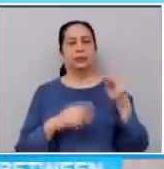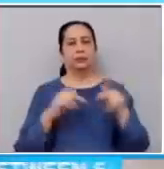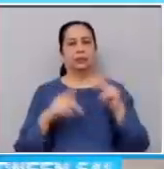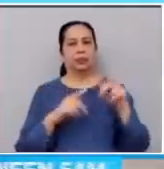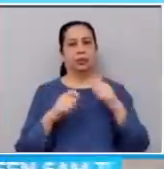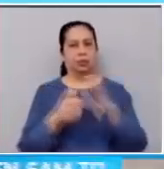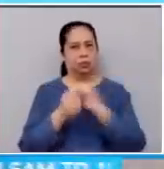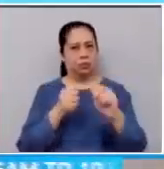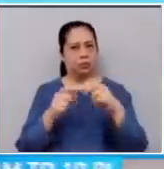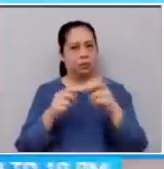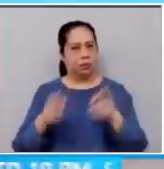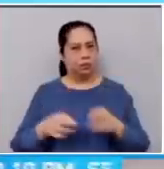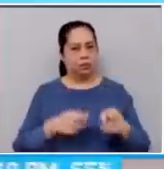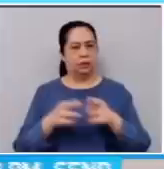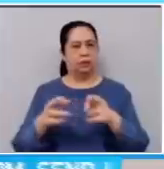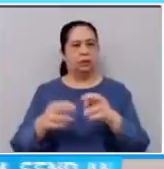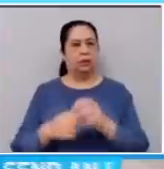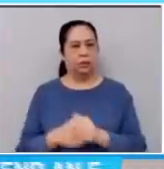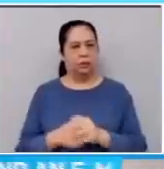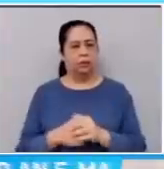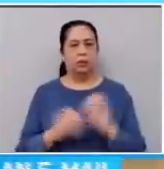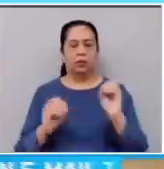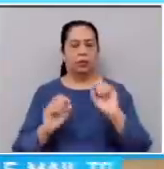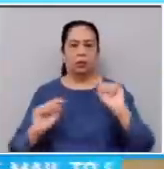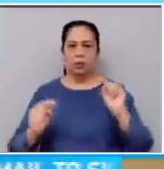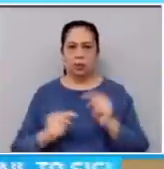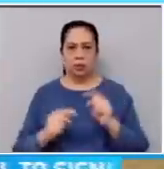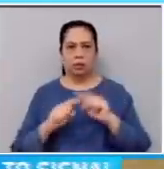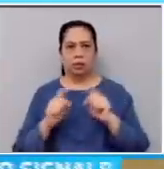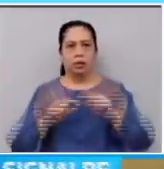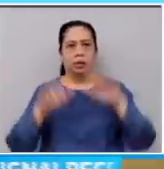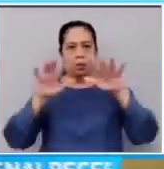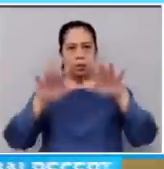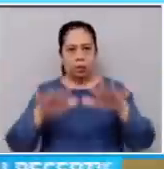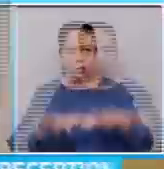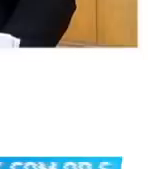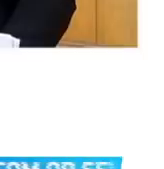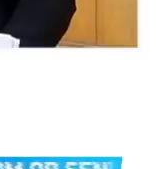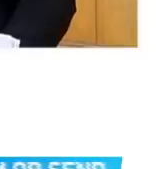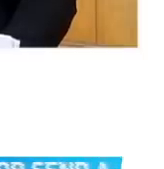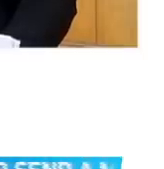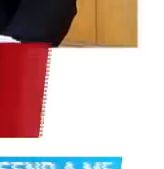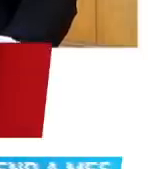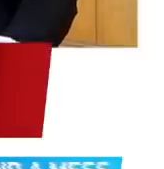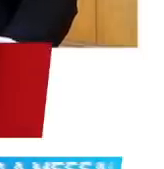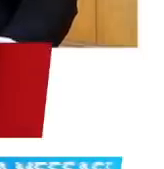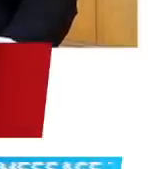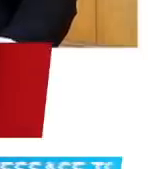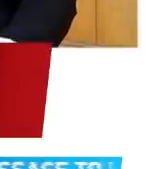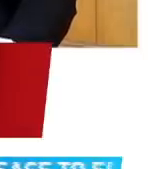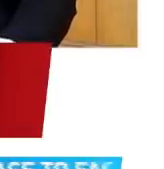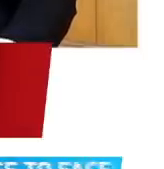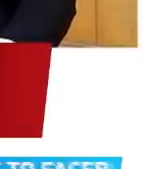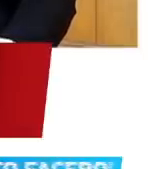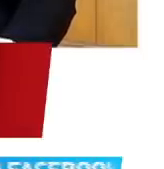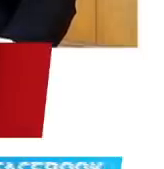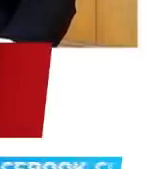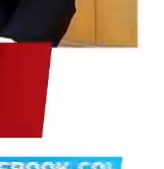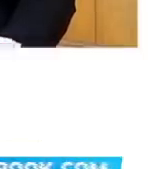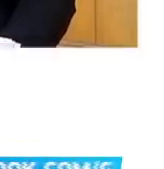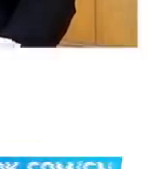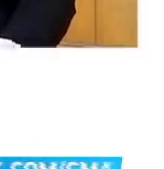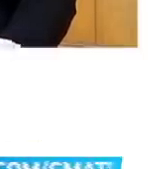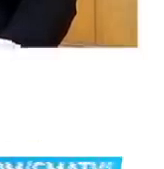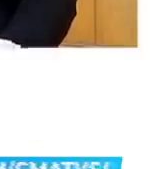ilog. Wala naman nasaktan sa insidente at humupa rin kalaunan ang tubig. Magandang tanghali po. Oras na para sa maiinit